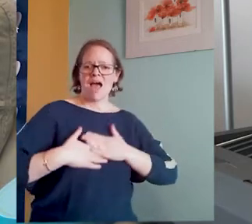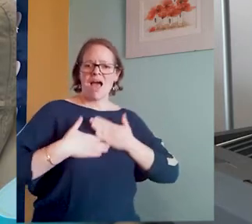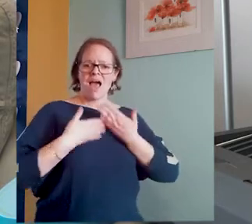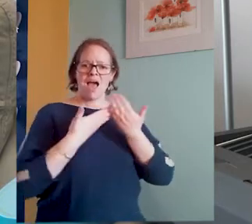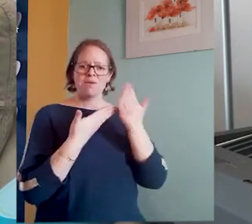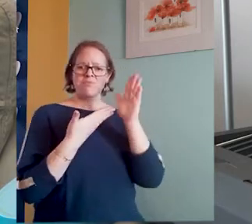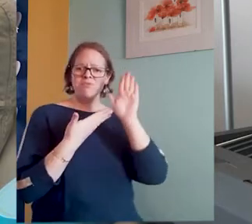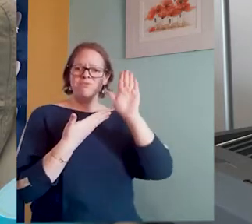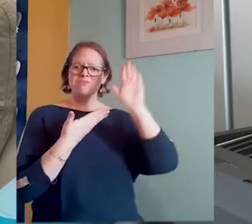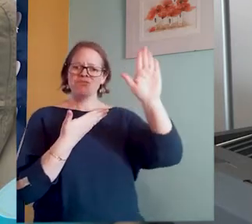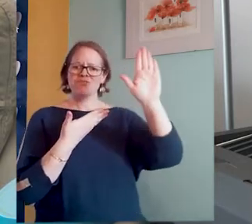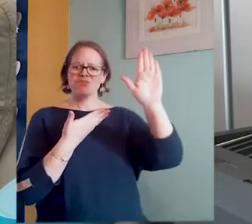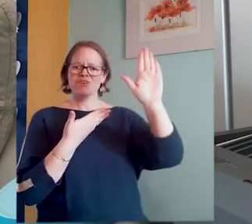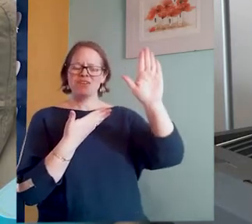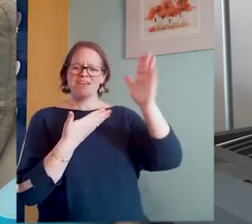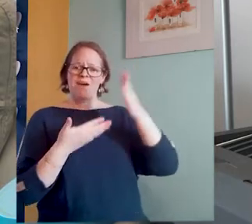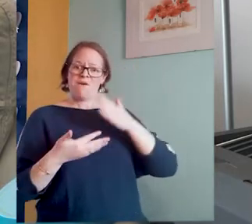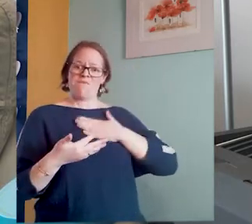tous ensemble.